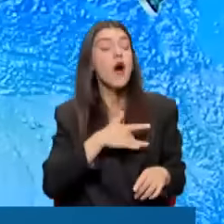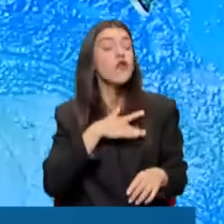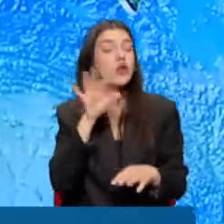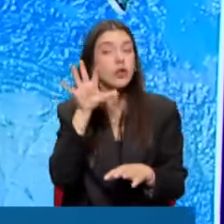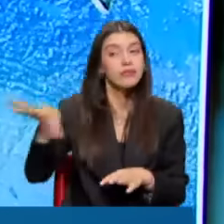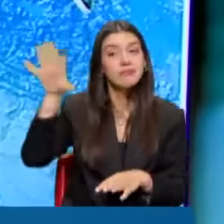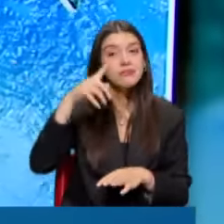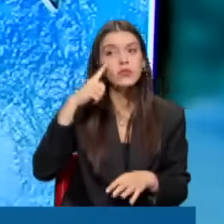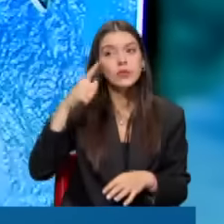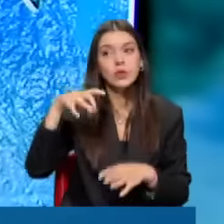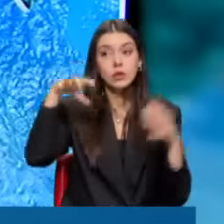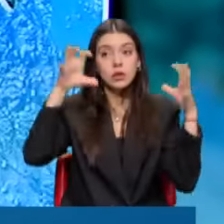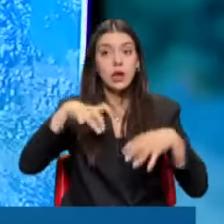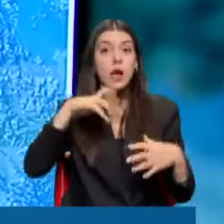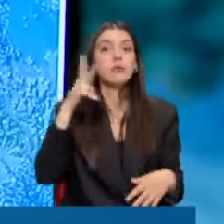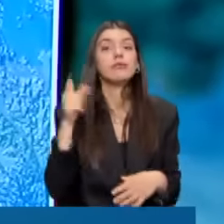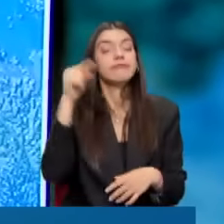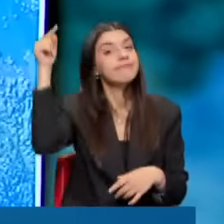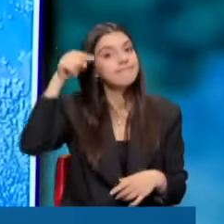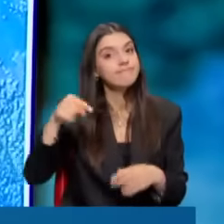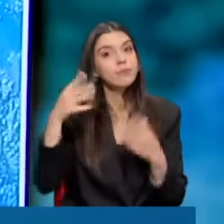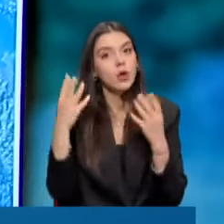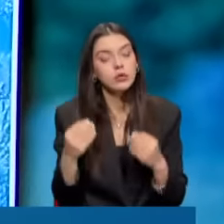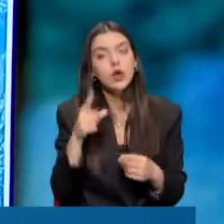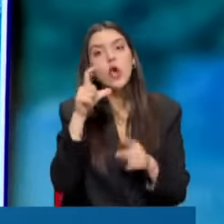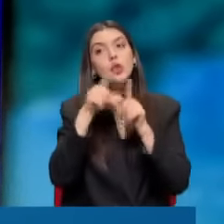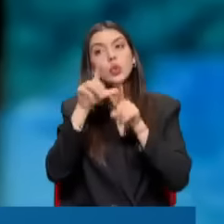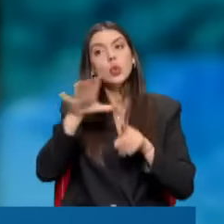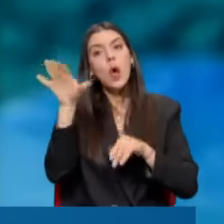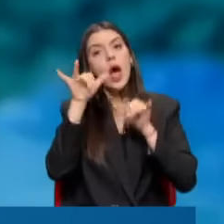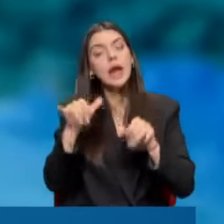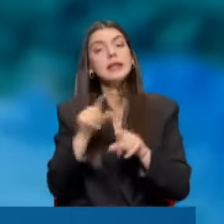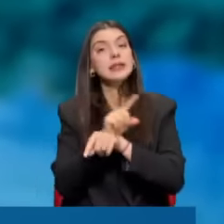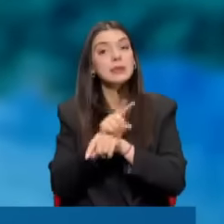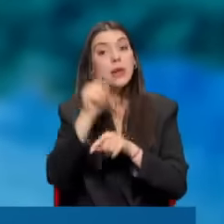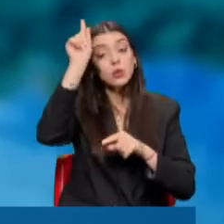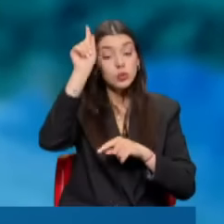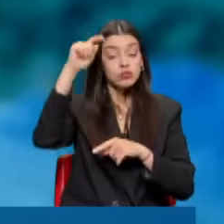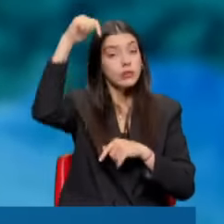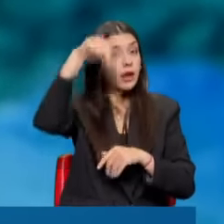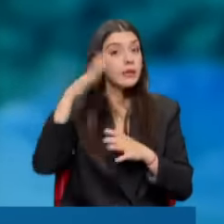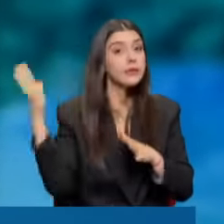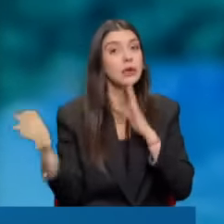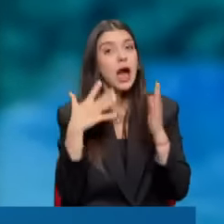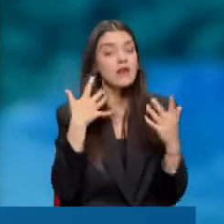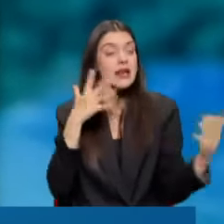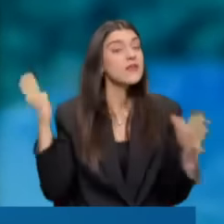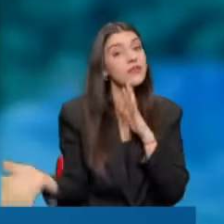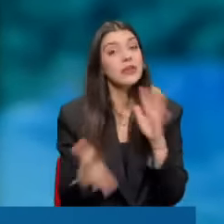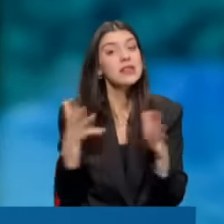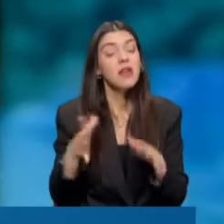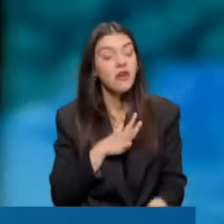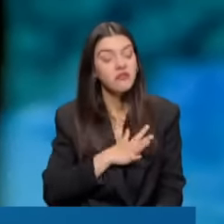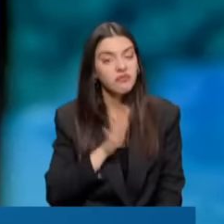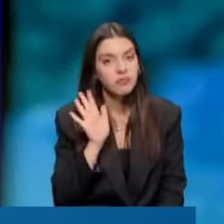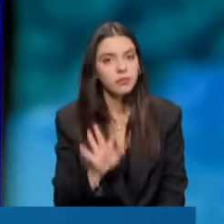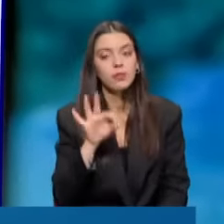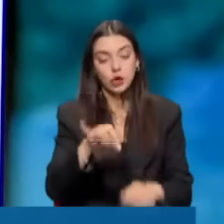yağışlar bugün Doğu Anadolu bölgesinde doğuda aynı zamanda kuzeyden kuvvetli Esen bir fırtına hakim olacak bugün